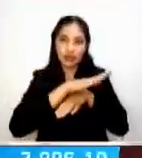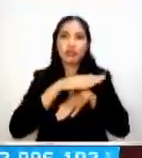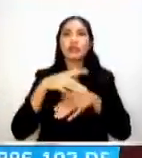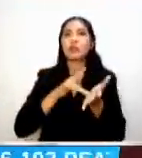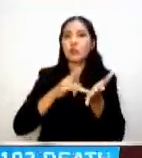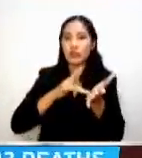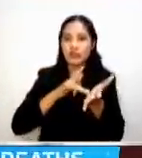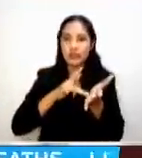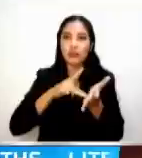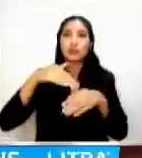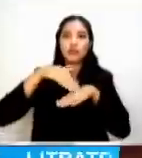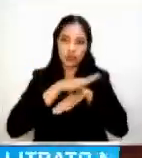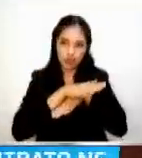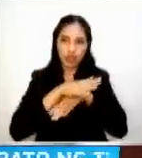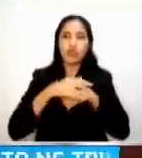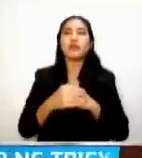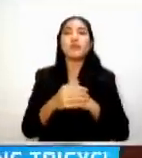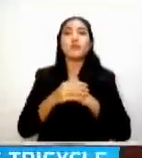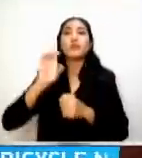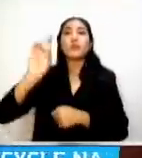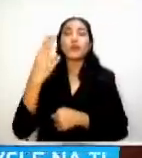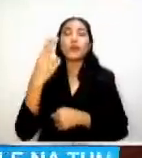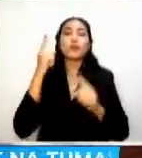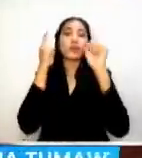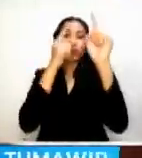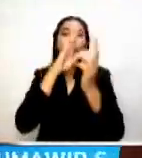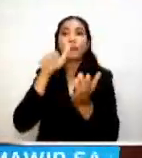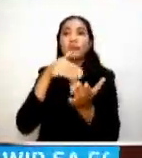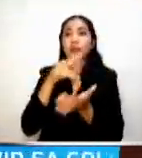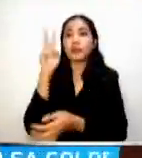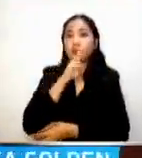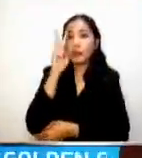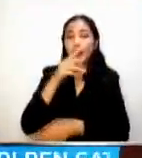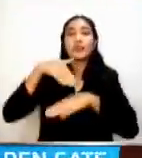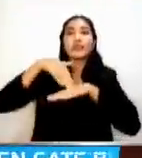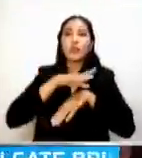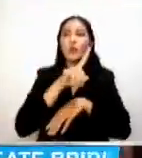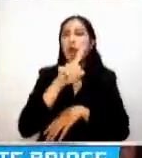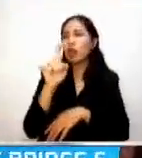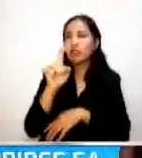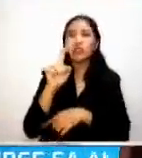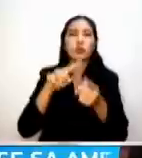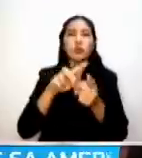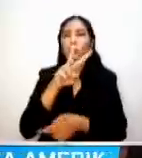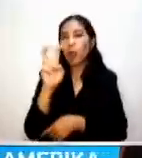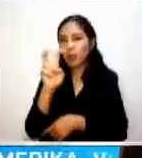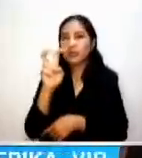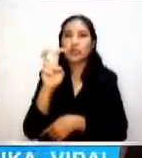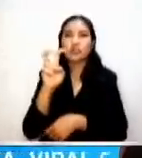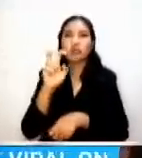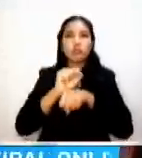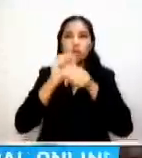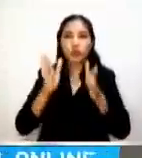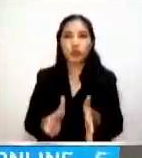COVID-19. Target ng DOH Central Visayas na magpadala ng 100 to 200 healthcare workers sa NCR. 50 ang kasama sa